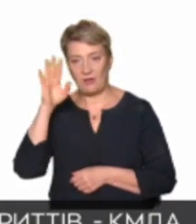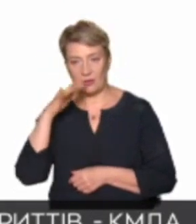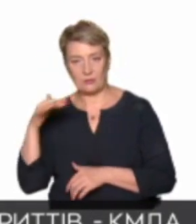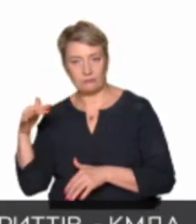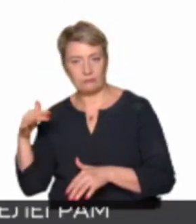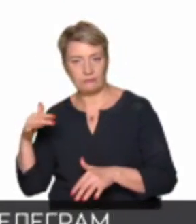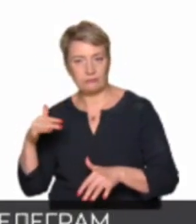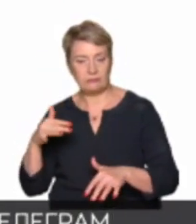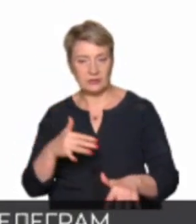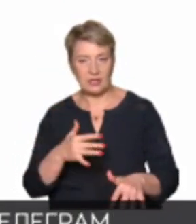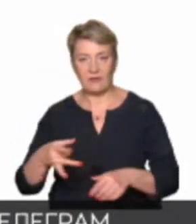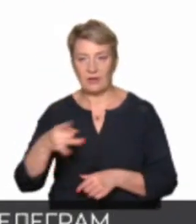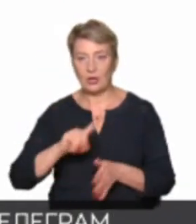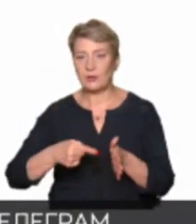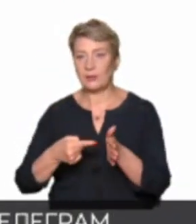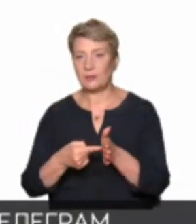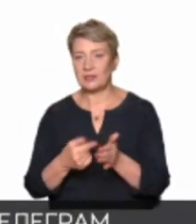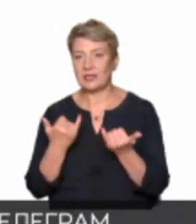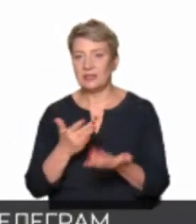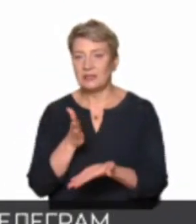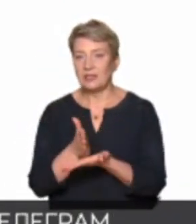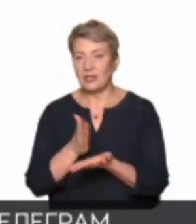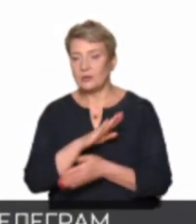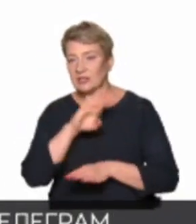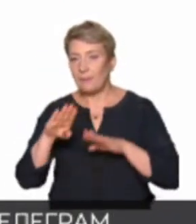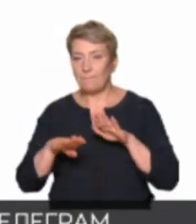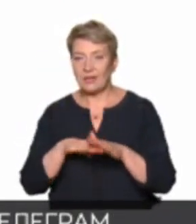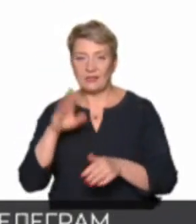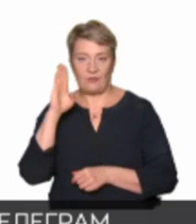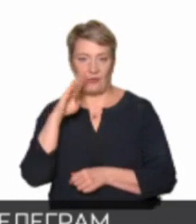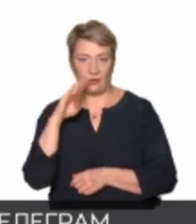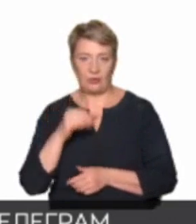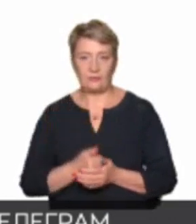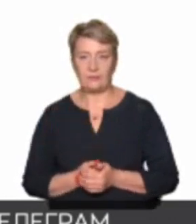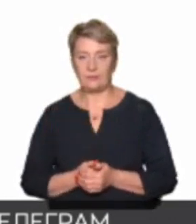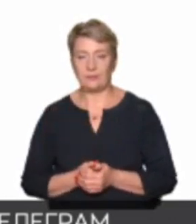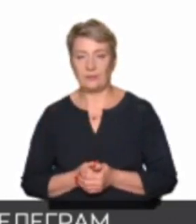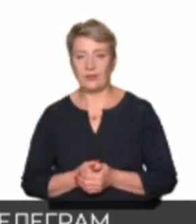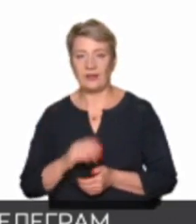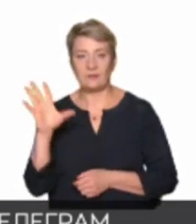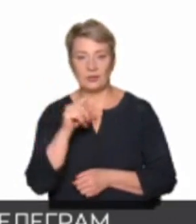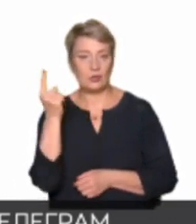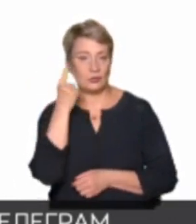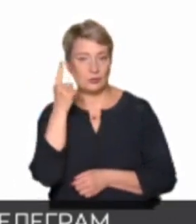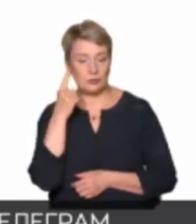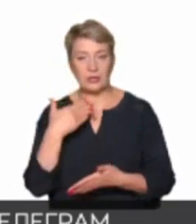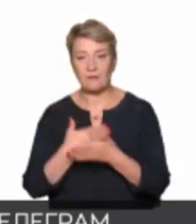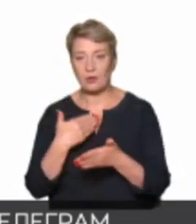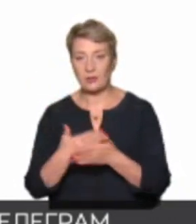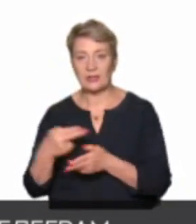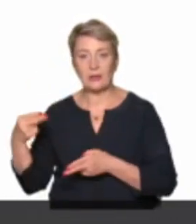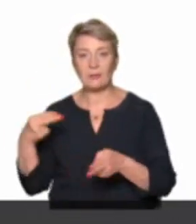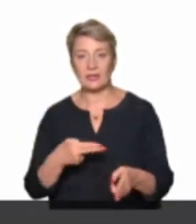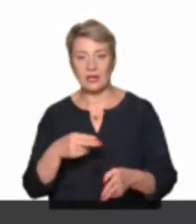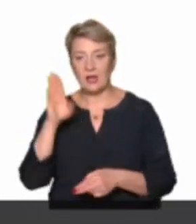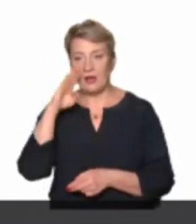Цілі райони міста зараз знаходяться під водою. Чуєте, волонтери щойно приїхали і кажуть, що вода просто